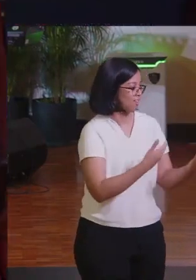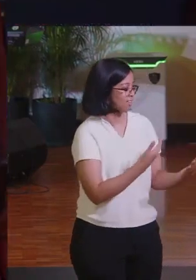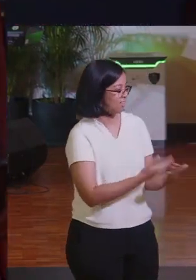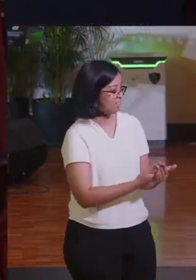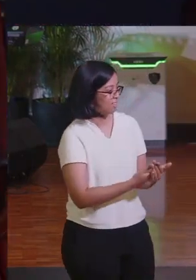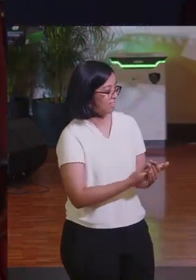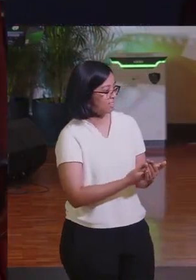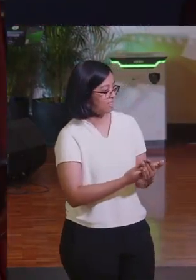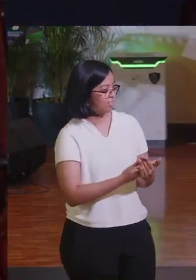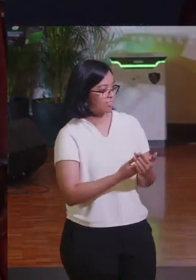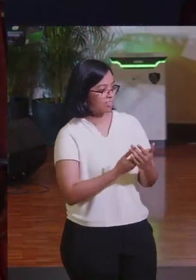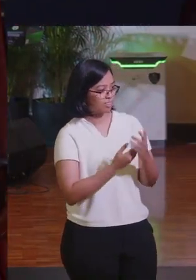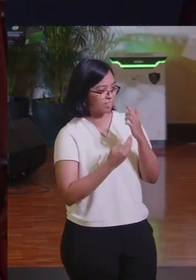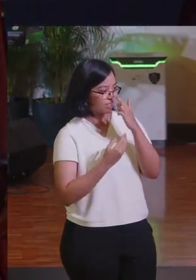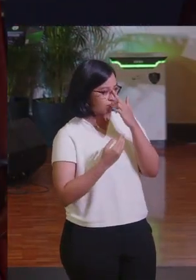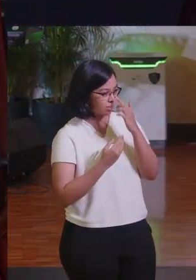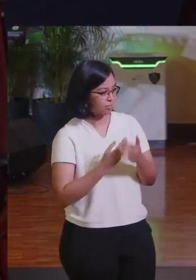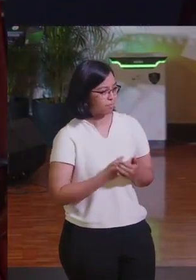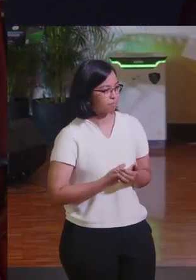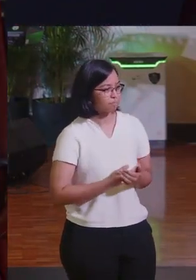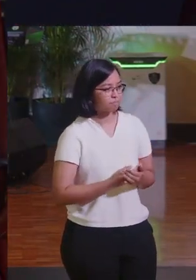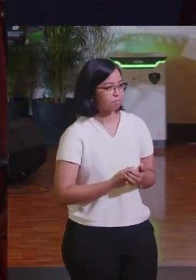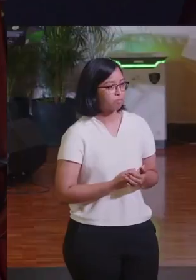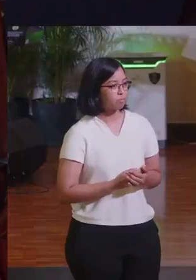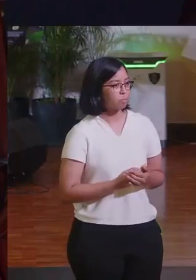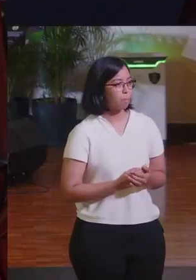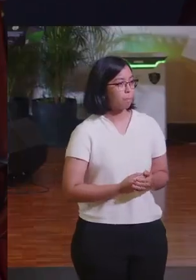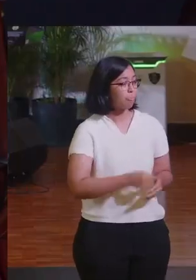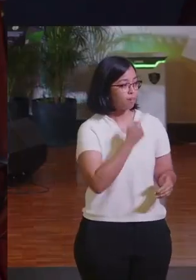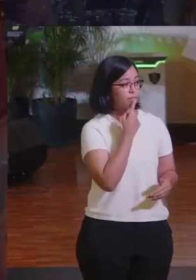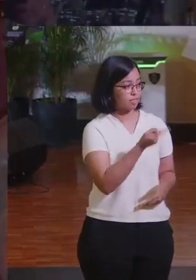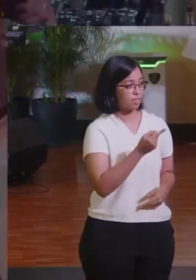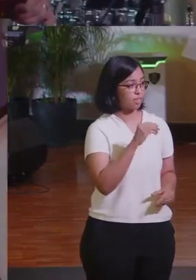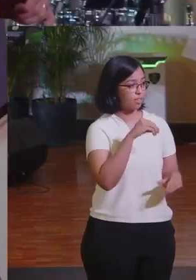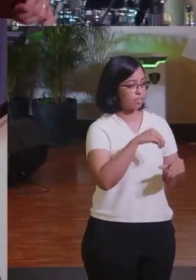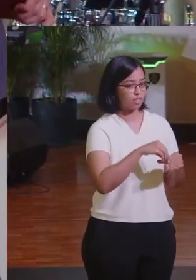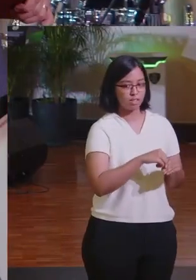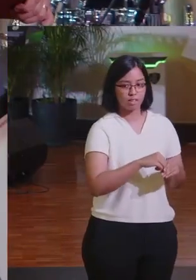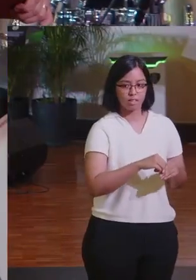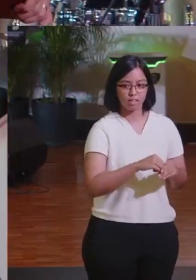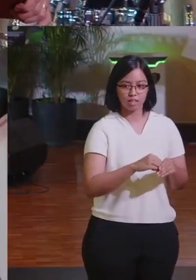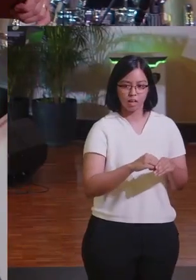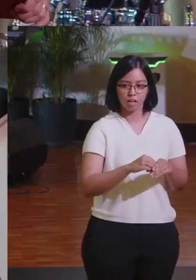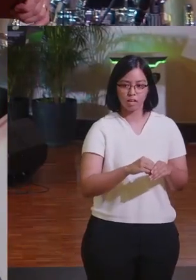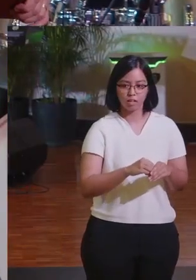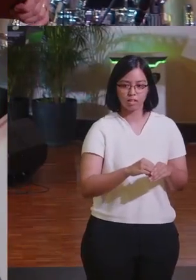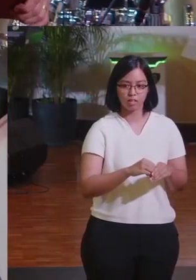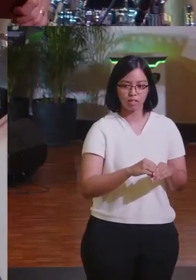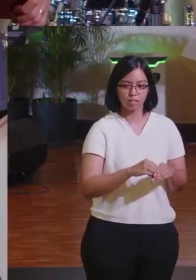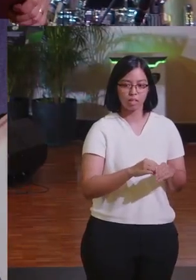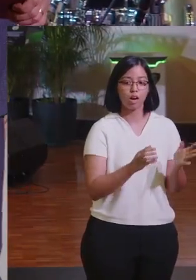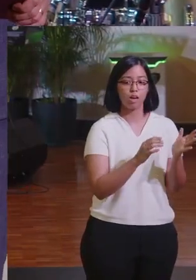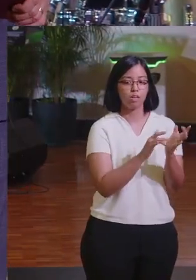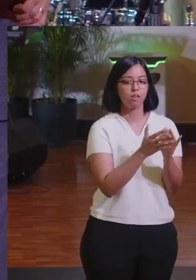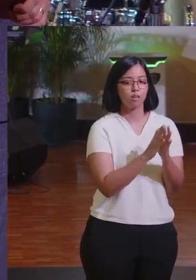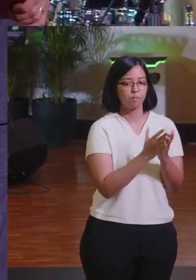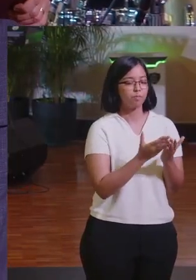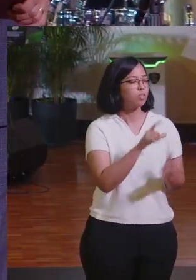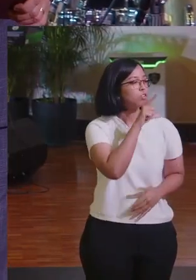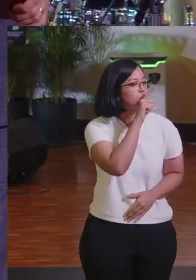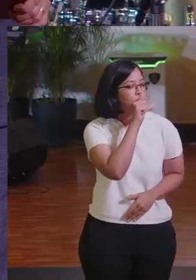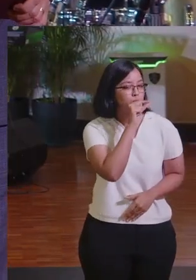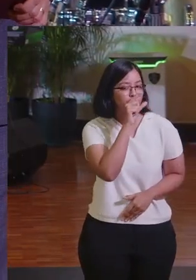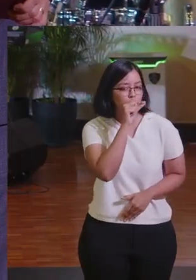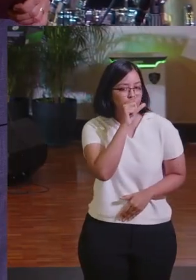ba, yung sa isang talata, the sparrow, not a sparrow will fall to the ground without his